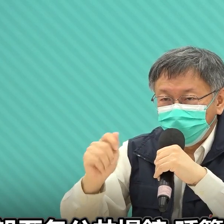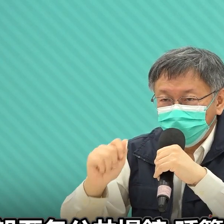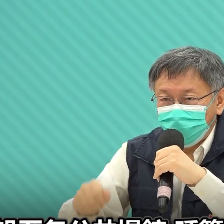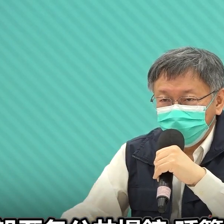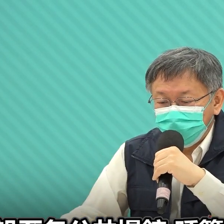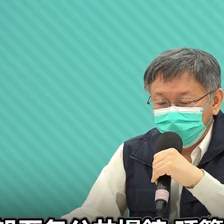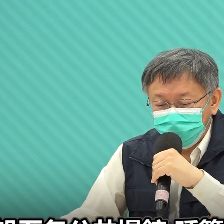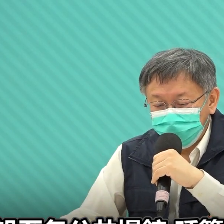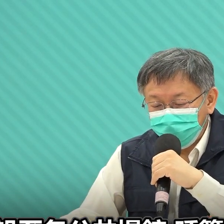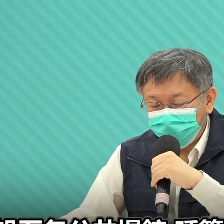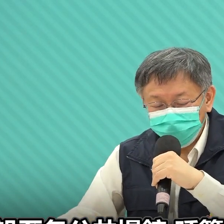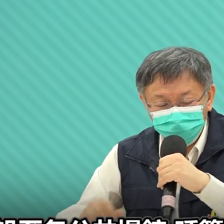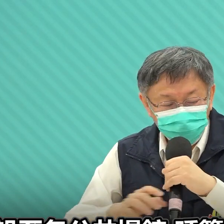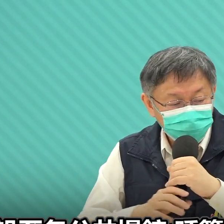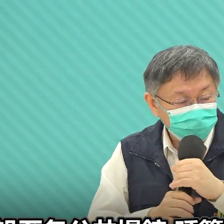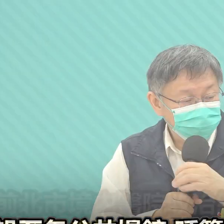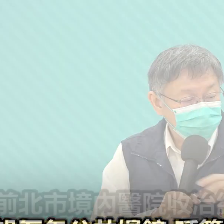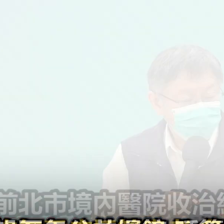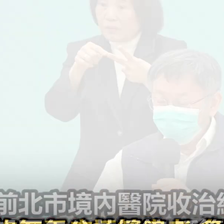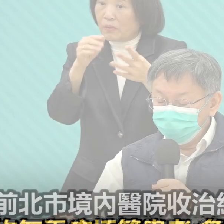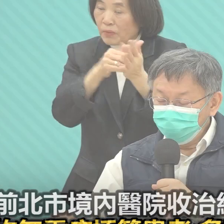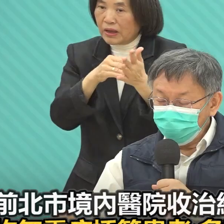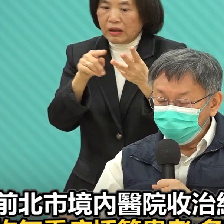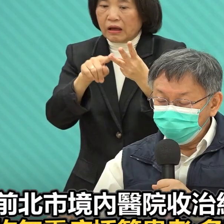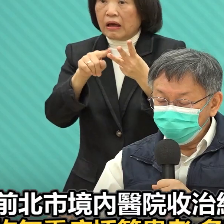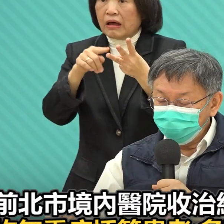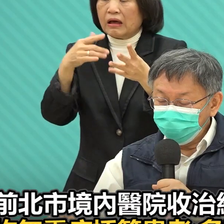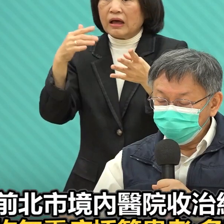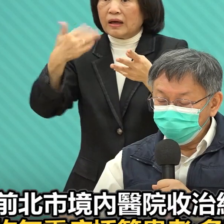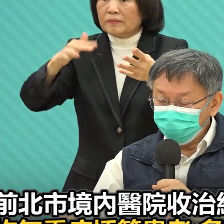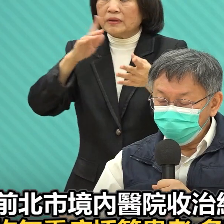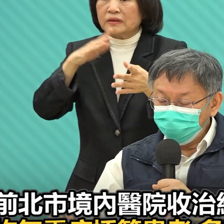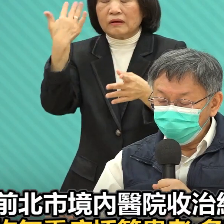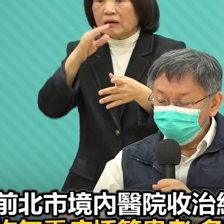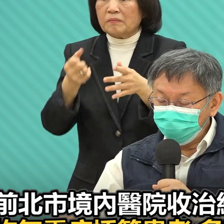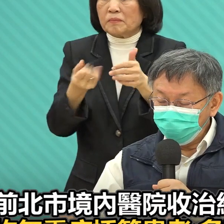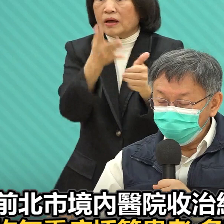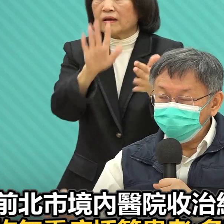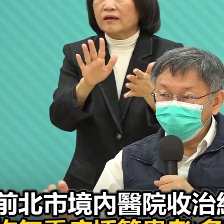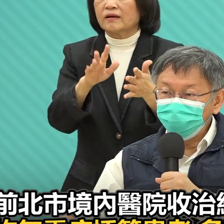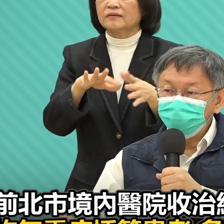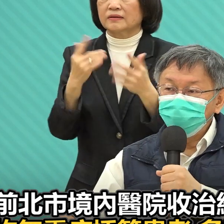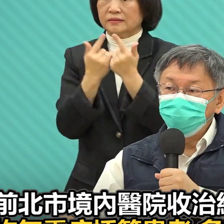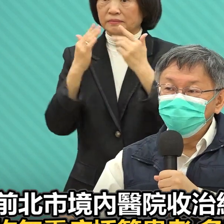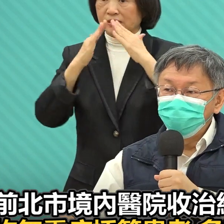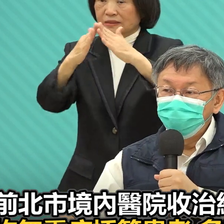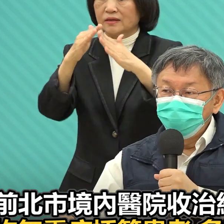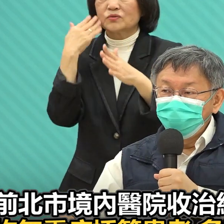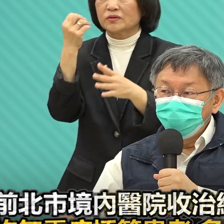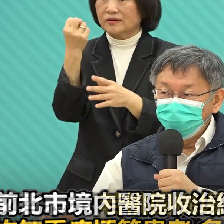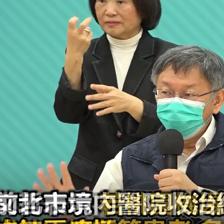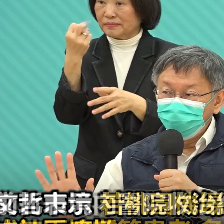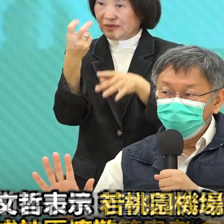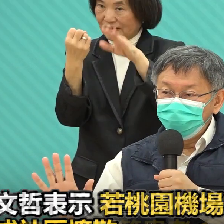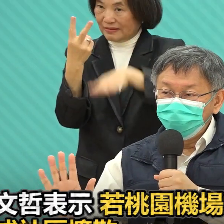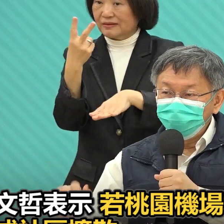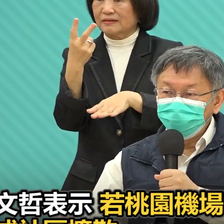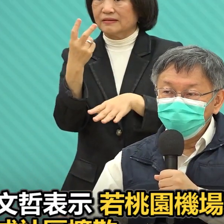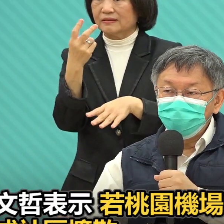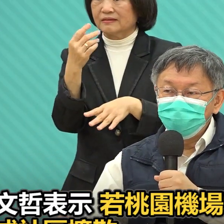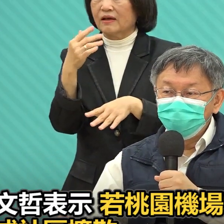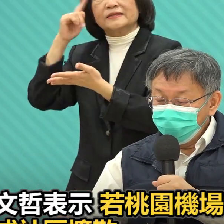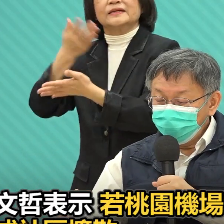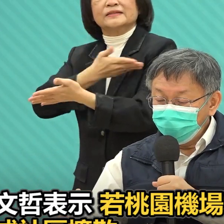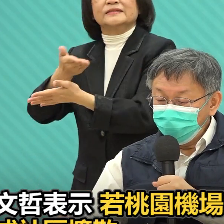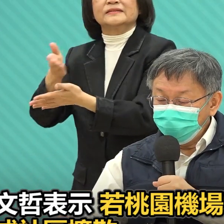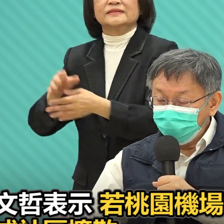逼悠游卡的哈，这个这样速度才会变快。如果我在台北市的确诊案例压在200个以内，我就换在医院处